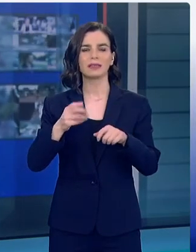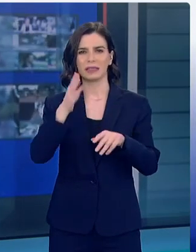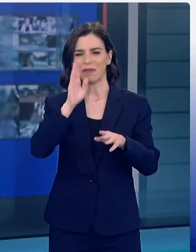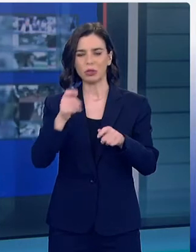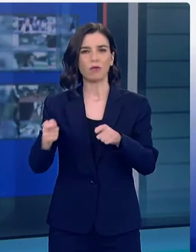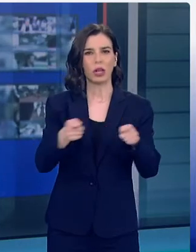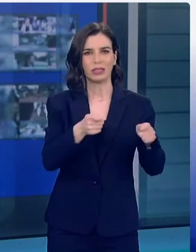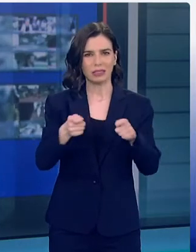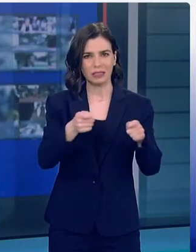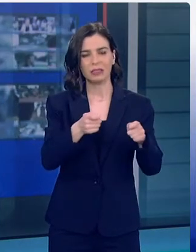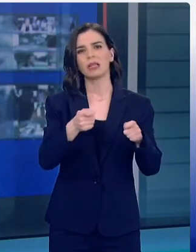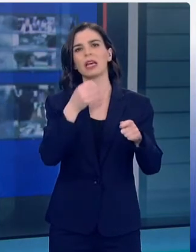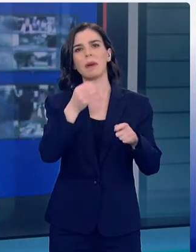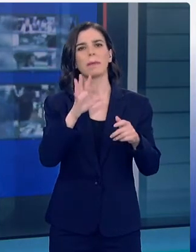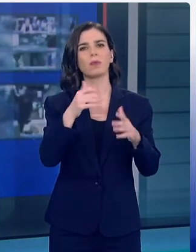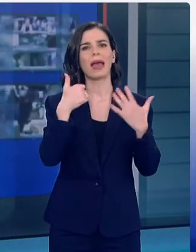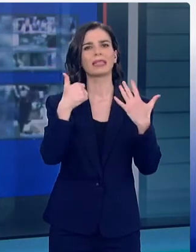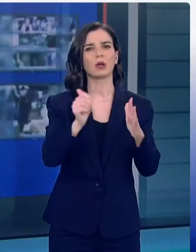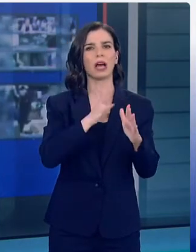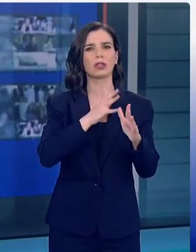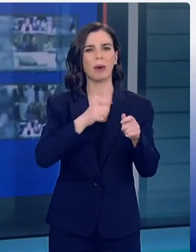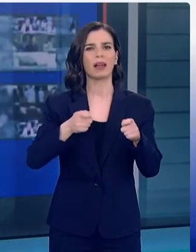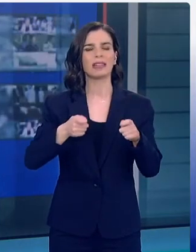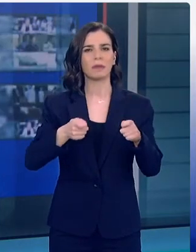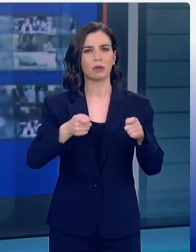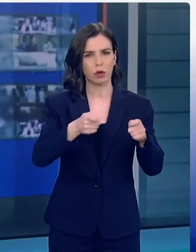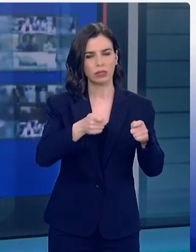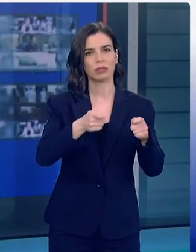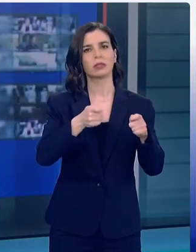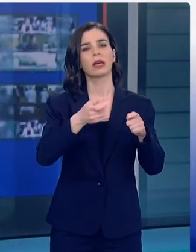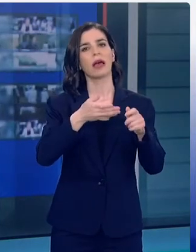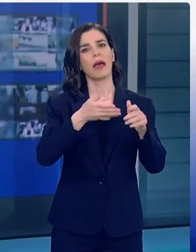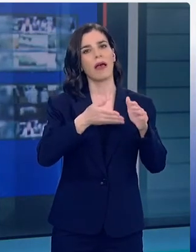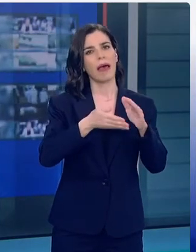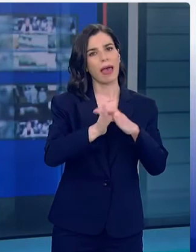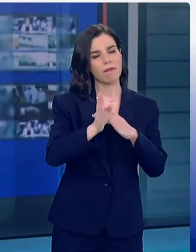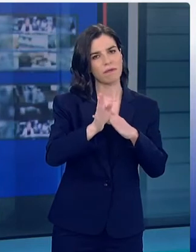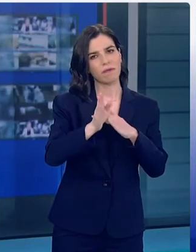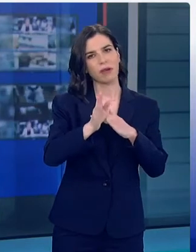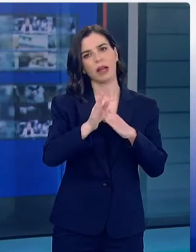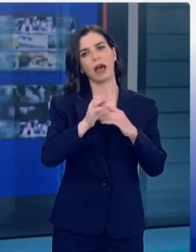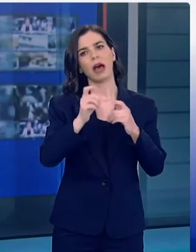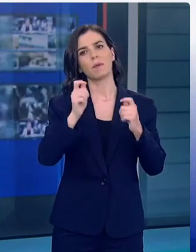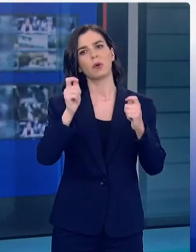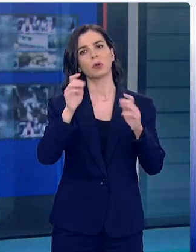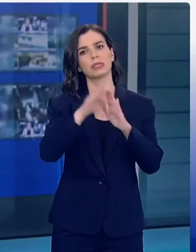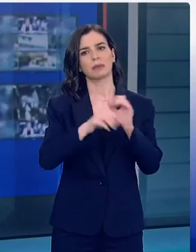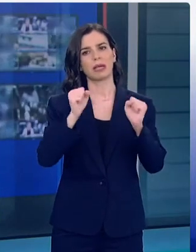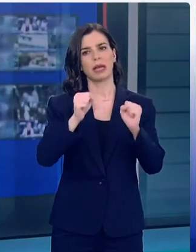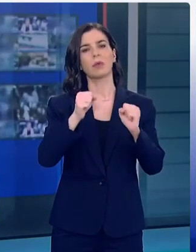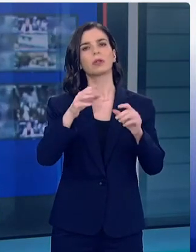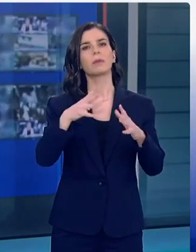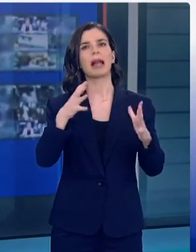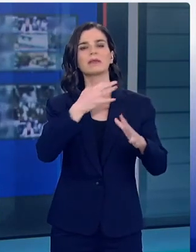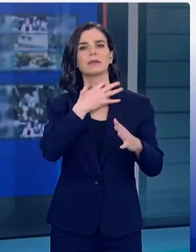ότι 600 περίπου τραυματιοφορείς αποχώρησαν από το Εθνικό Σύστημα Υγείας, άρα υπάρχουν τεράστιες